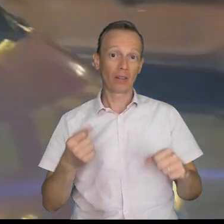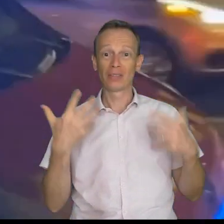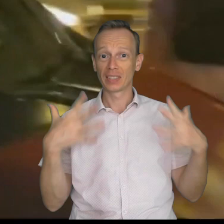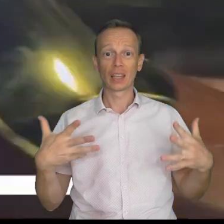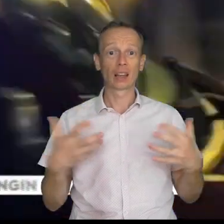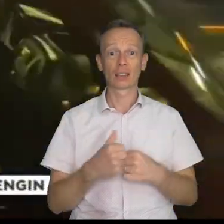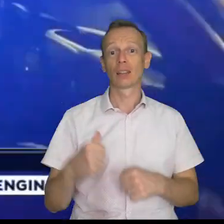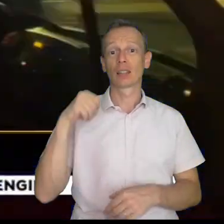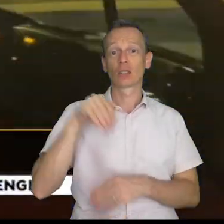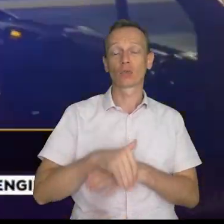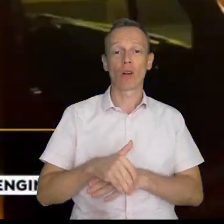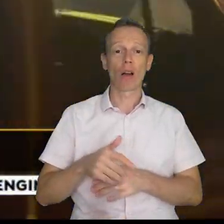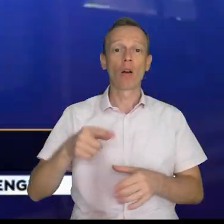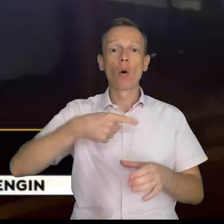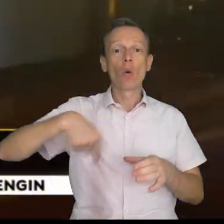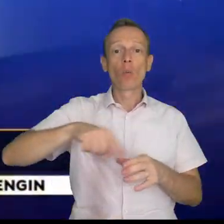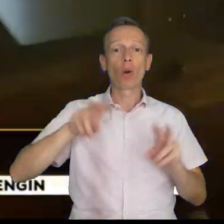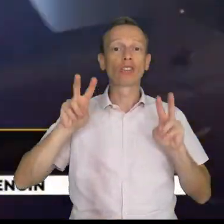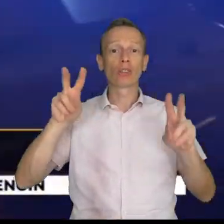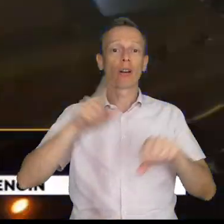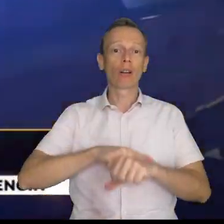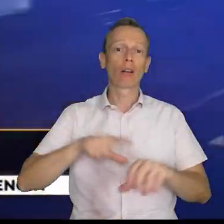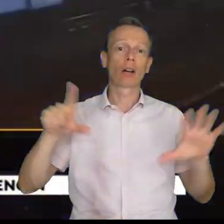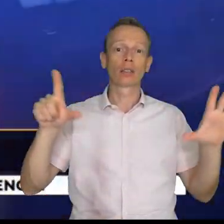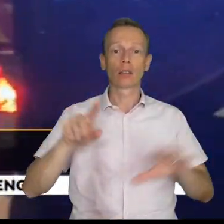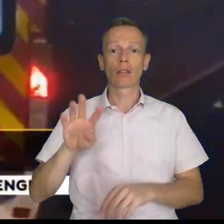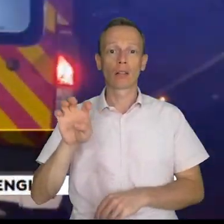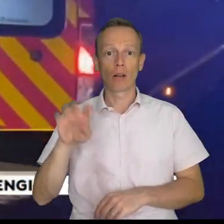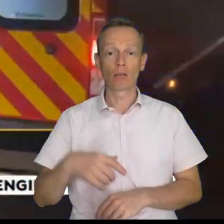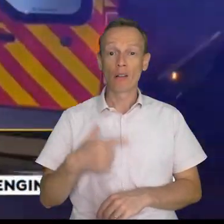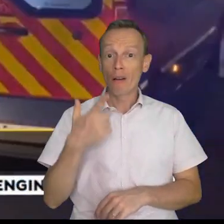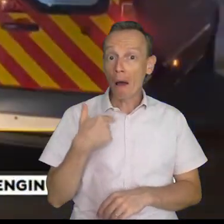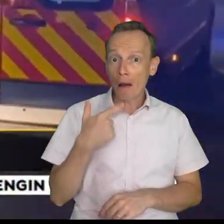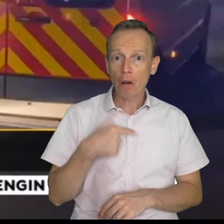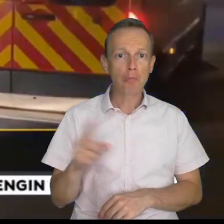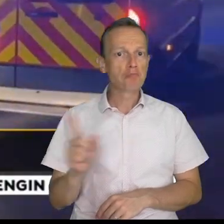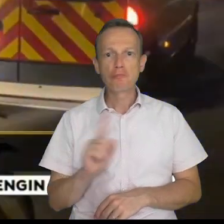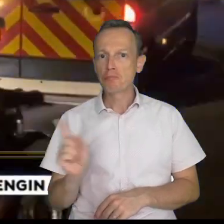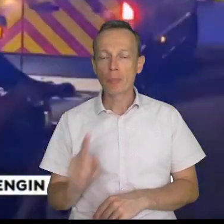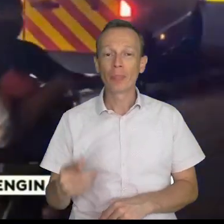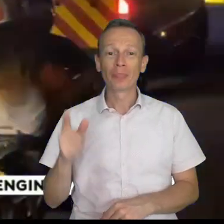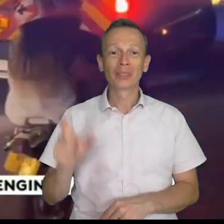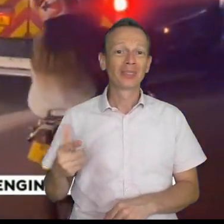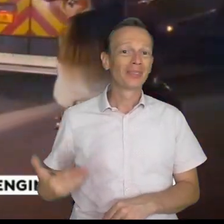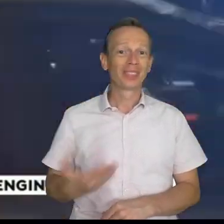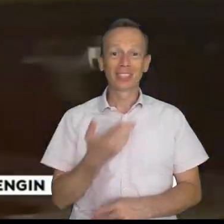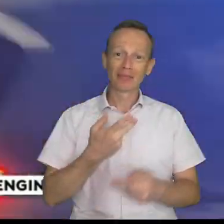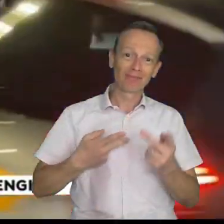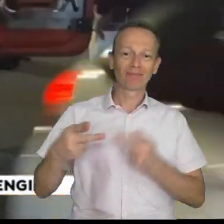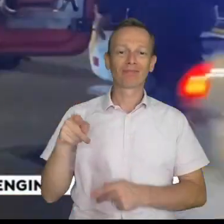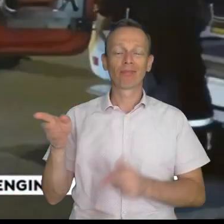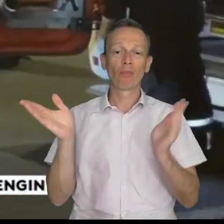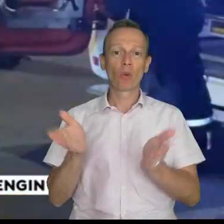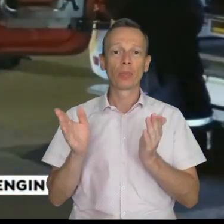L'accident s'est passé hier soir au rend-point Chirac, aux alentours de 19h40. L'alcool ne serait pas mis en cause. La victime a été